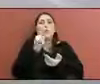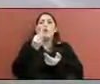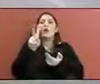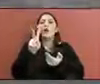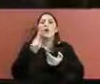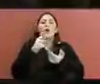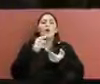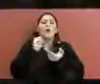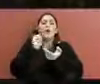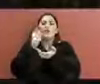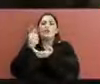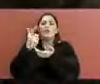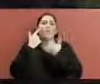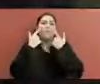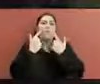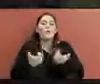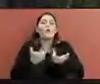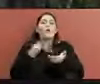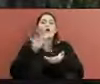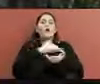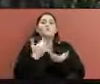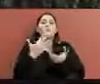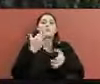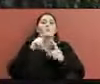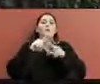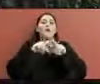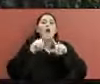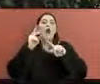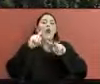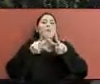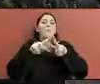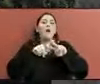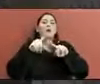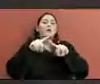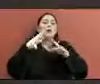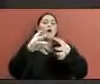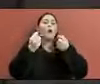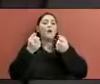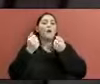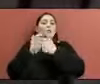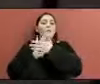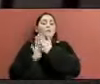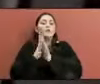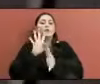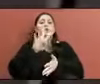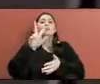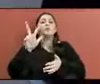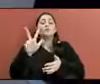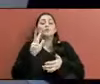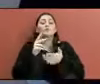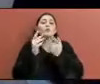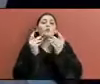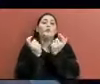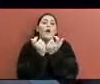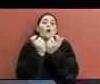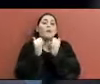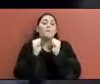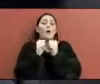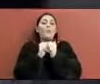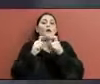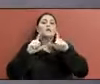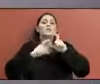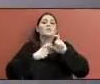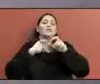yaygınlaştırma noktasında biz gerekli talimatları aldık ve tekrar teşekkür ediyorum. 43 Engelli Derneğimizle sahadayız şu anda.